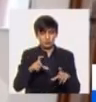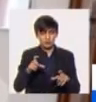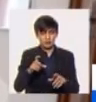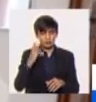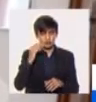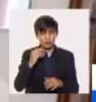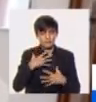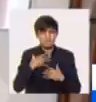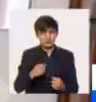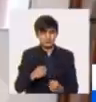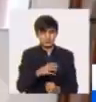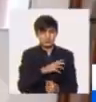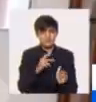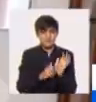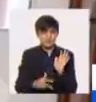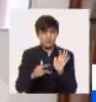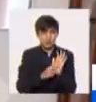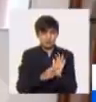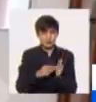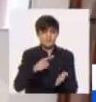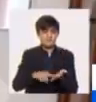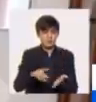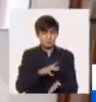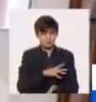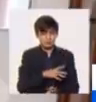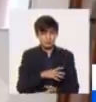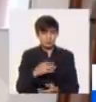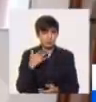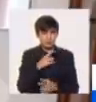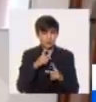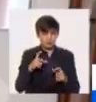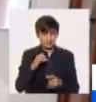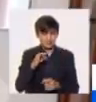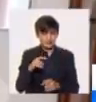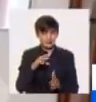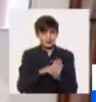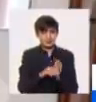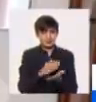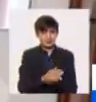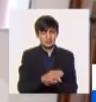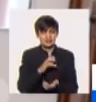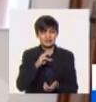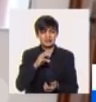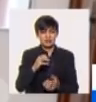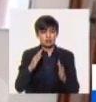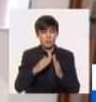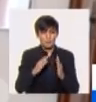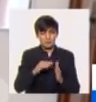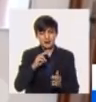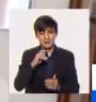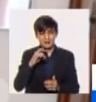число выздоровевших 88 выписанных. Многие из них еще на стадии домашнего